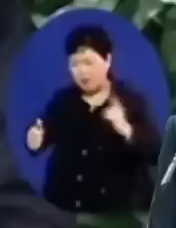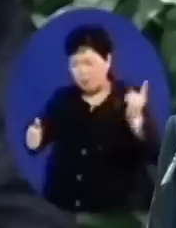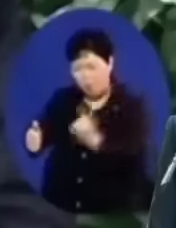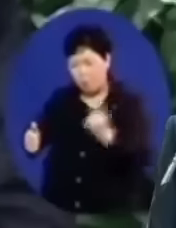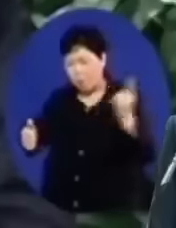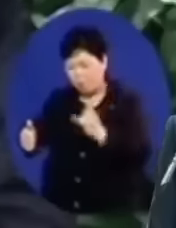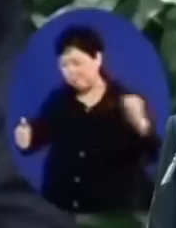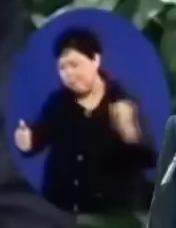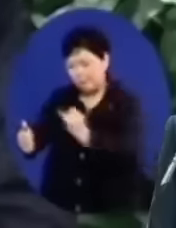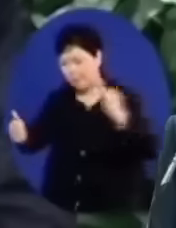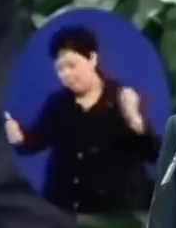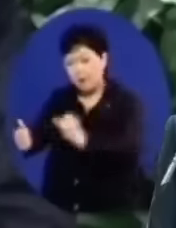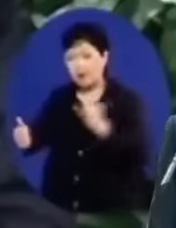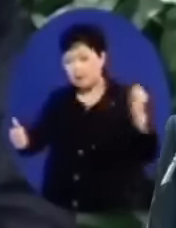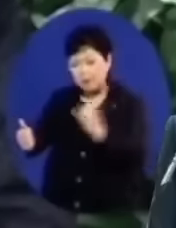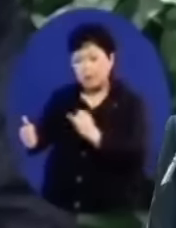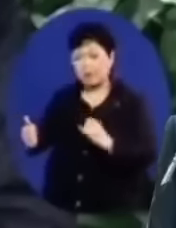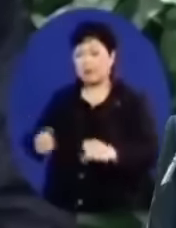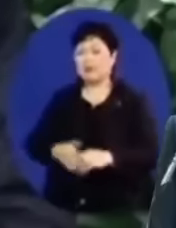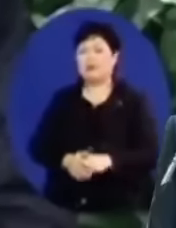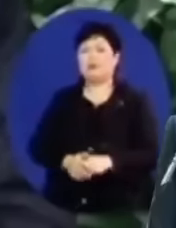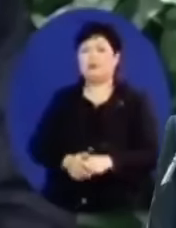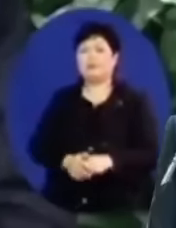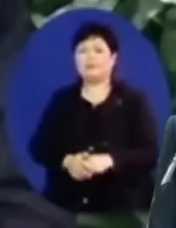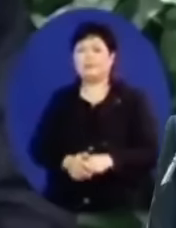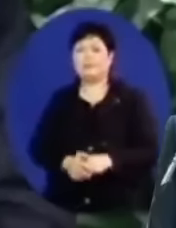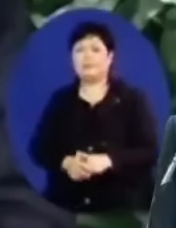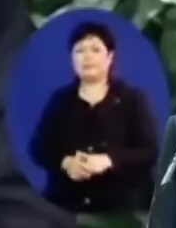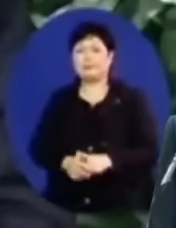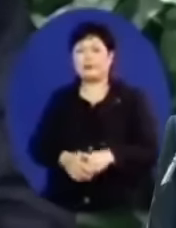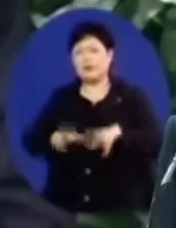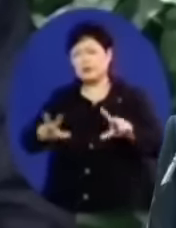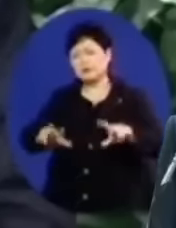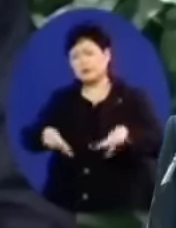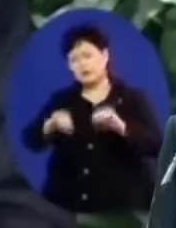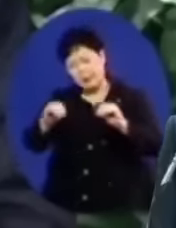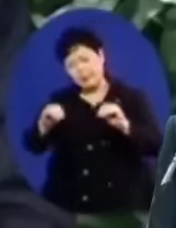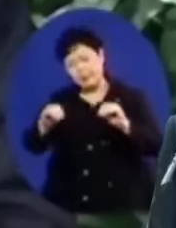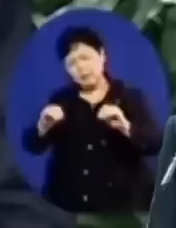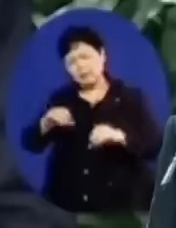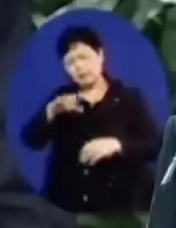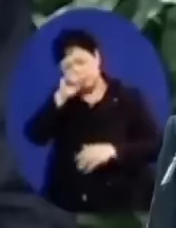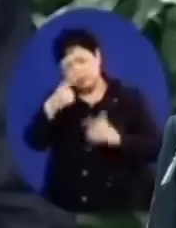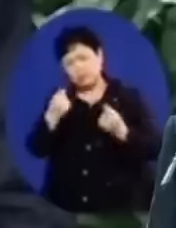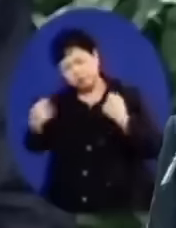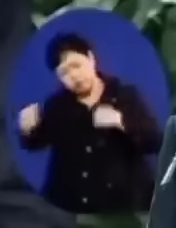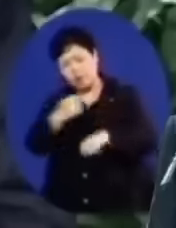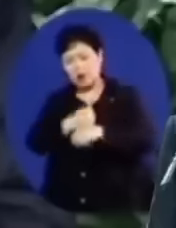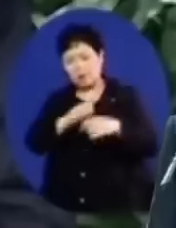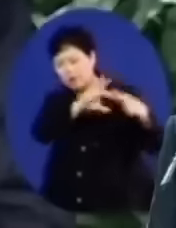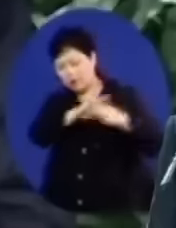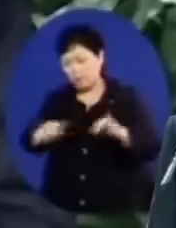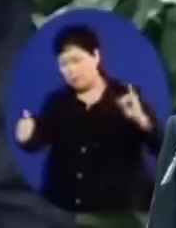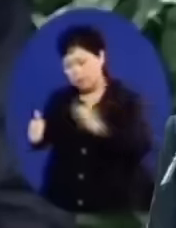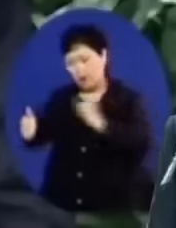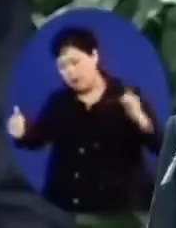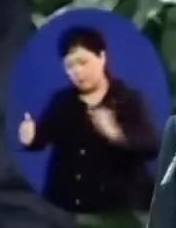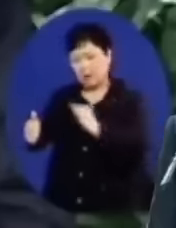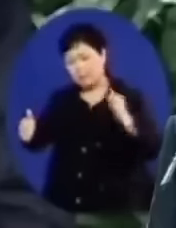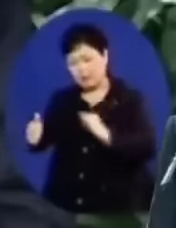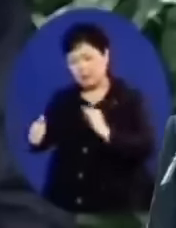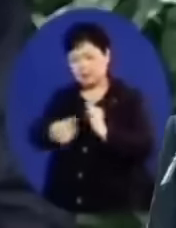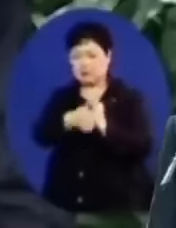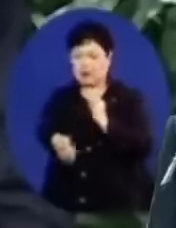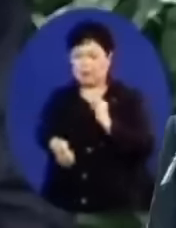또 오고 또 오고 또 오고 이제 그만 오지 싶은데도 불구하고 계속 옵니다. 그래서 이 과부가